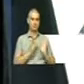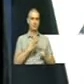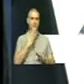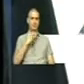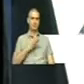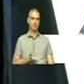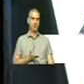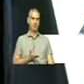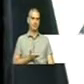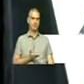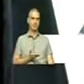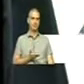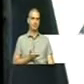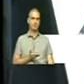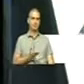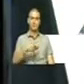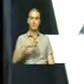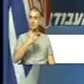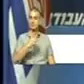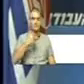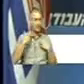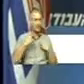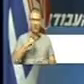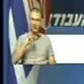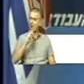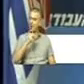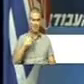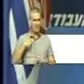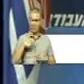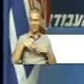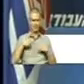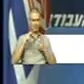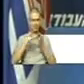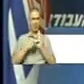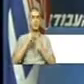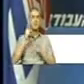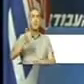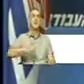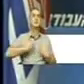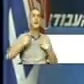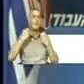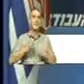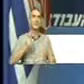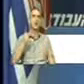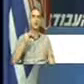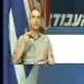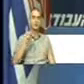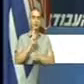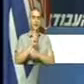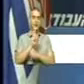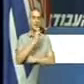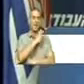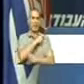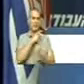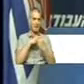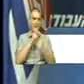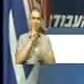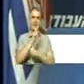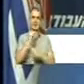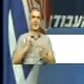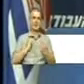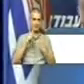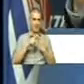ישראל. בוגי יעלון זה לא מישהו שאני מסכים איתו ברמה הפוליטית, אבל הוא היה שר ביטחון שהגן על הרמטכ"ל, הגן על צה"ל,